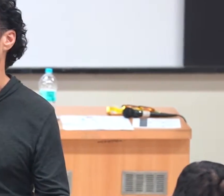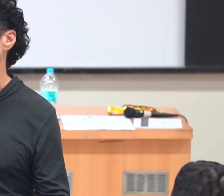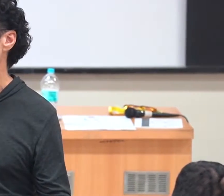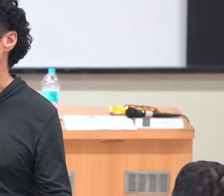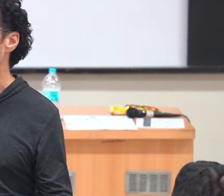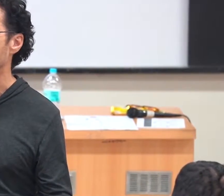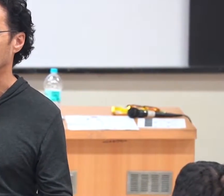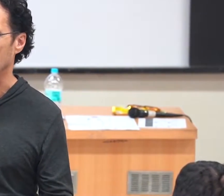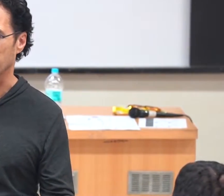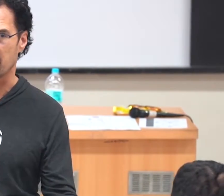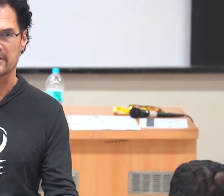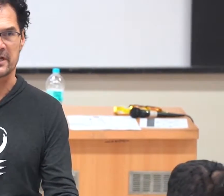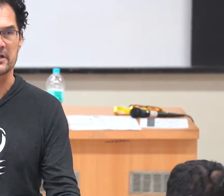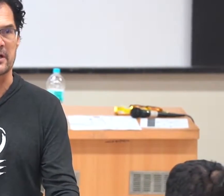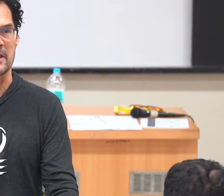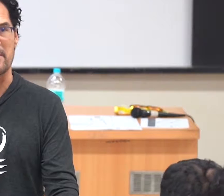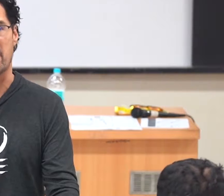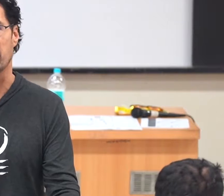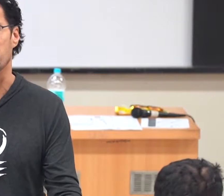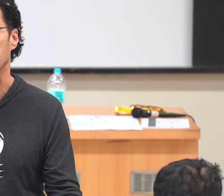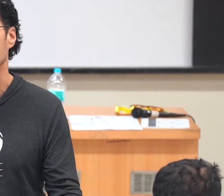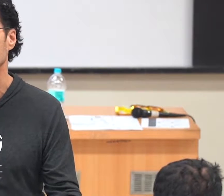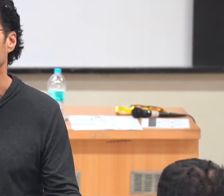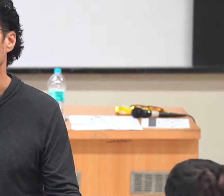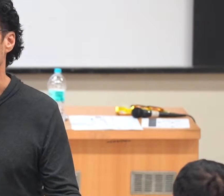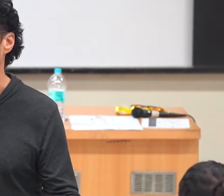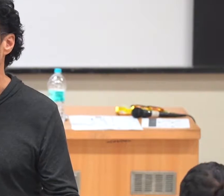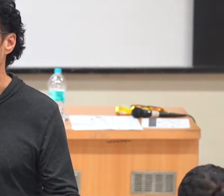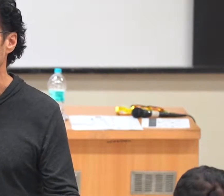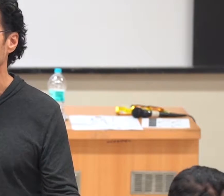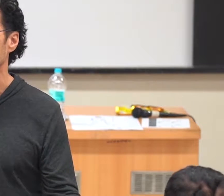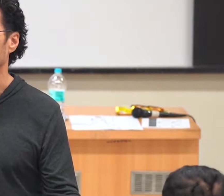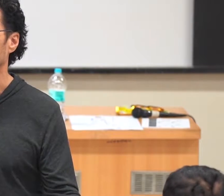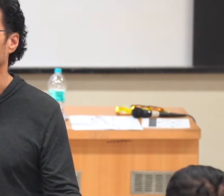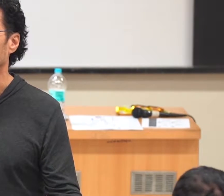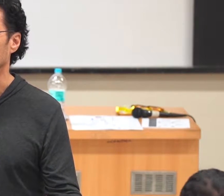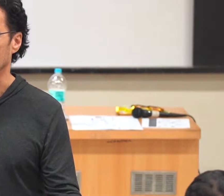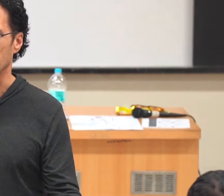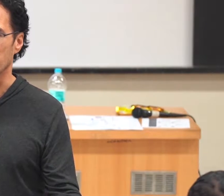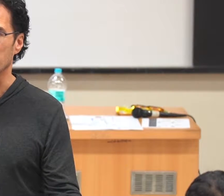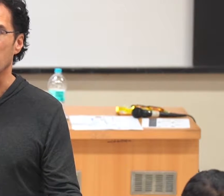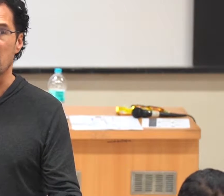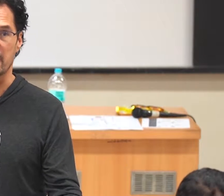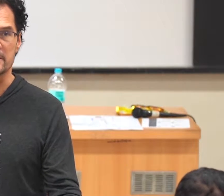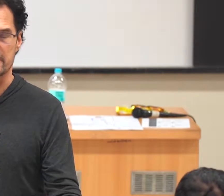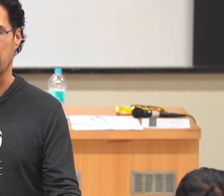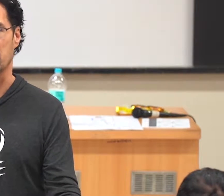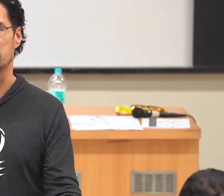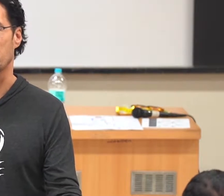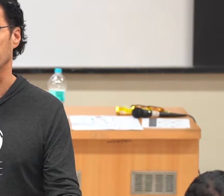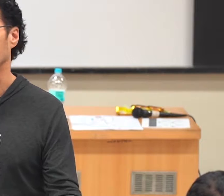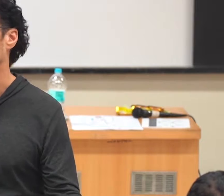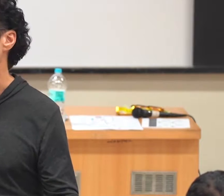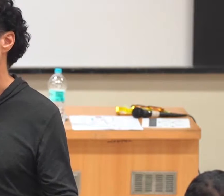you maintain the power of the conversation and the power of the pitch, and you gain insight for your audience, you